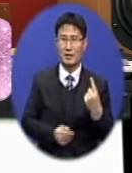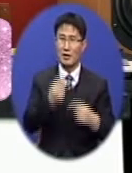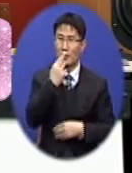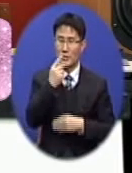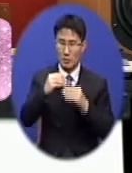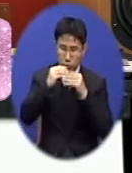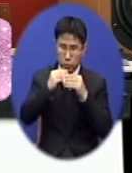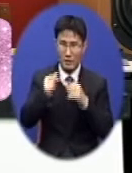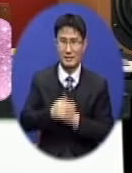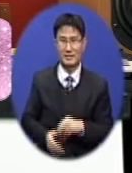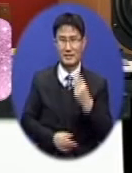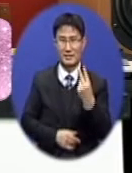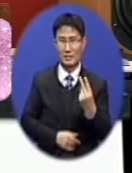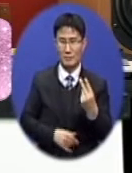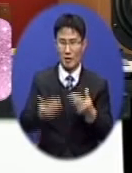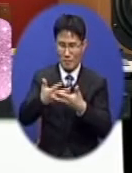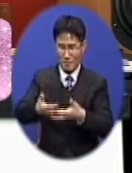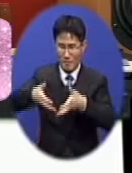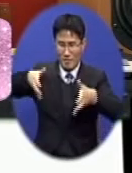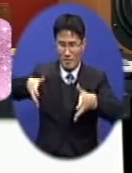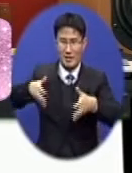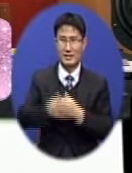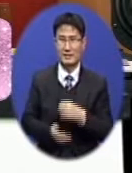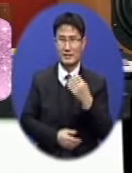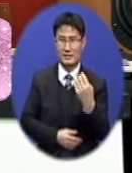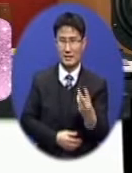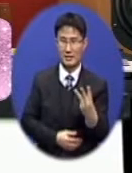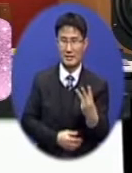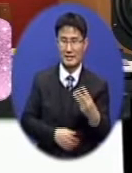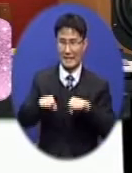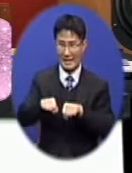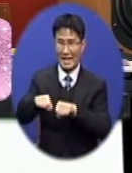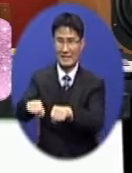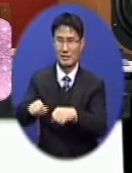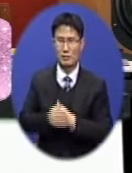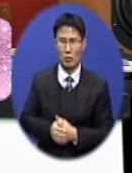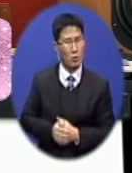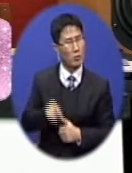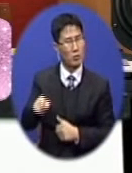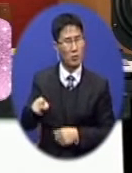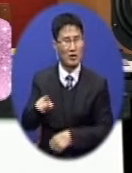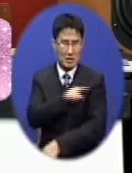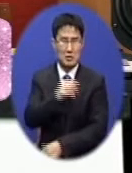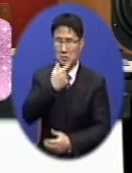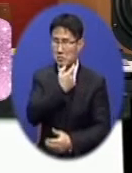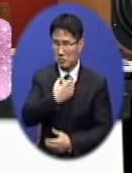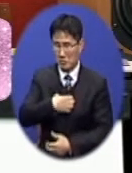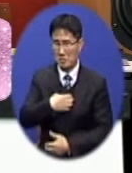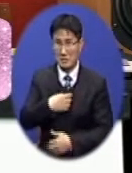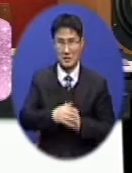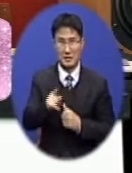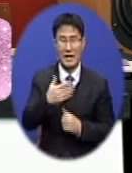네, 1번 비닐봉지, 2번 장바구니, 3번 카트. 네. 제일 위험한 거죠. 네. 정답 아시는